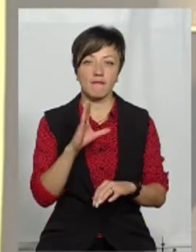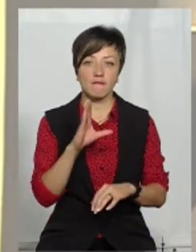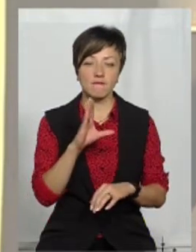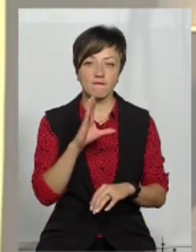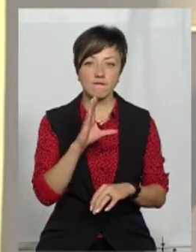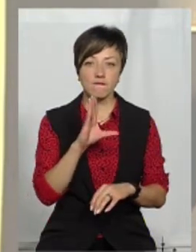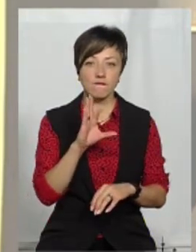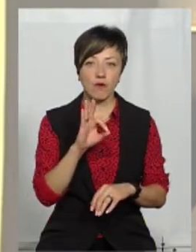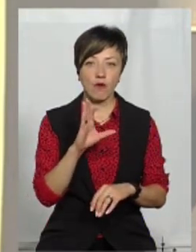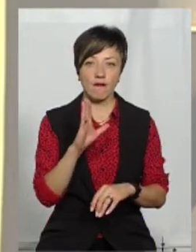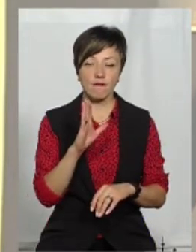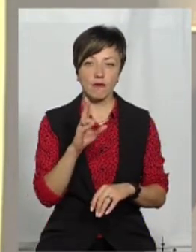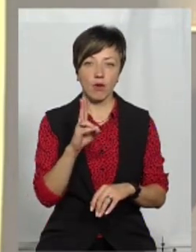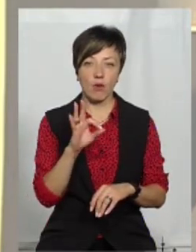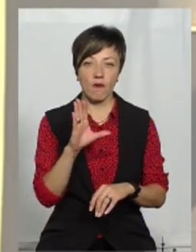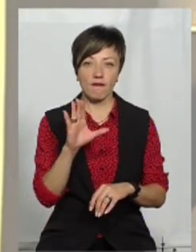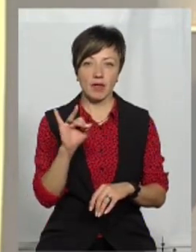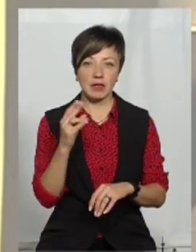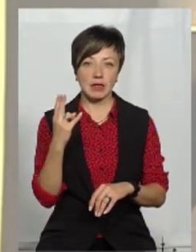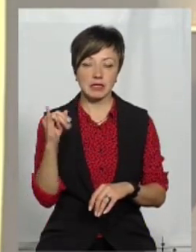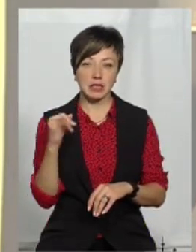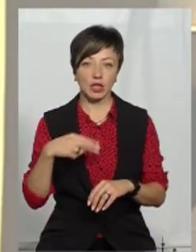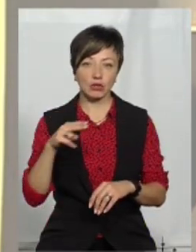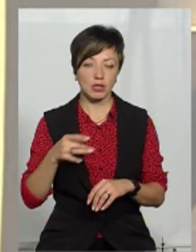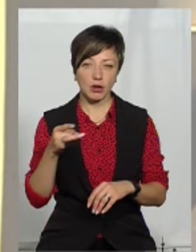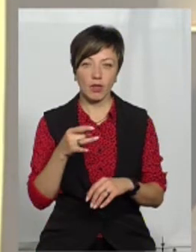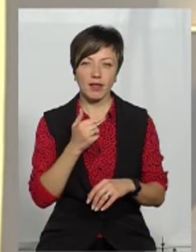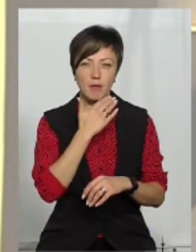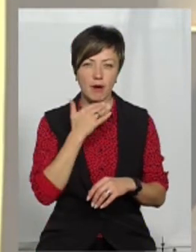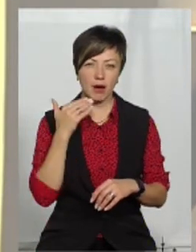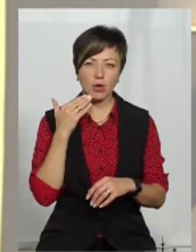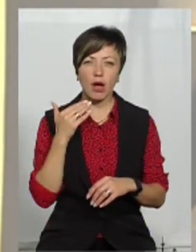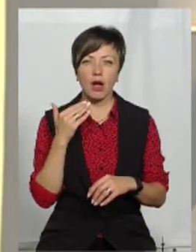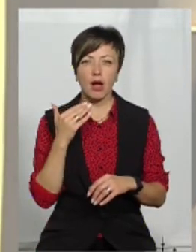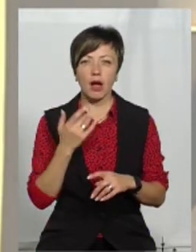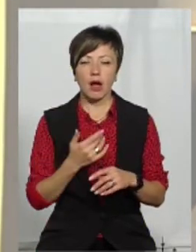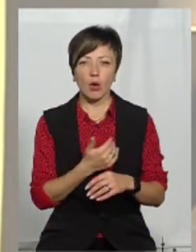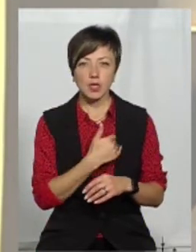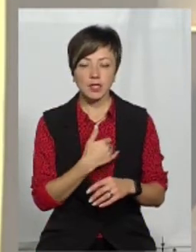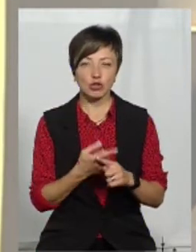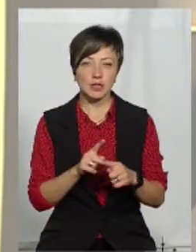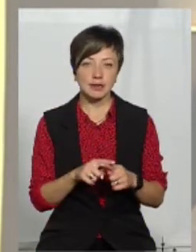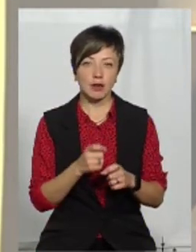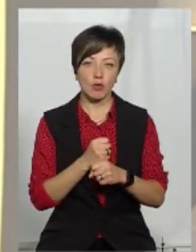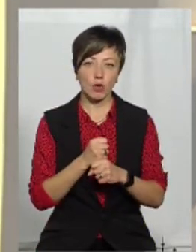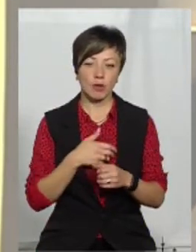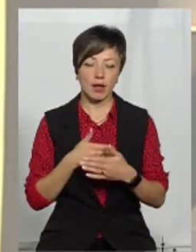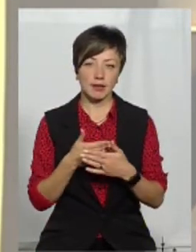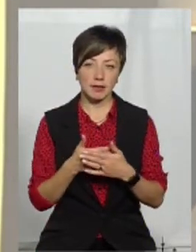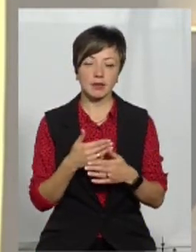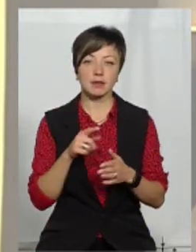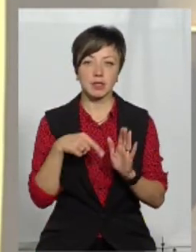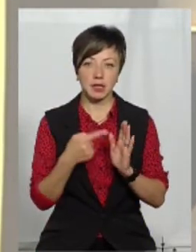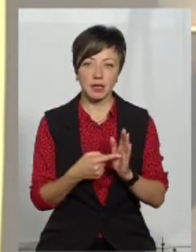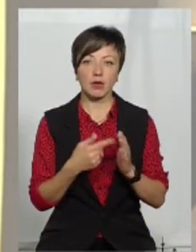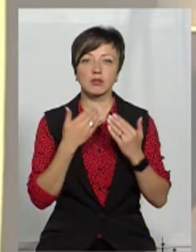Вовковинці, це Летичівський, Дерев'янський район. Ну, поки що не так багато. І хотів би, щоб ця робота була більш активніша. Я вам дякую за питання.